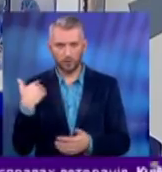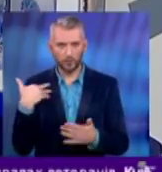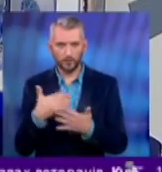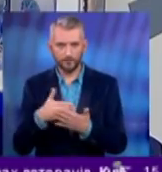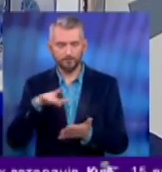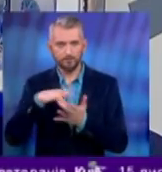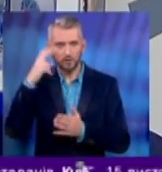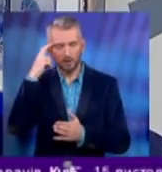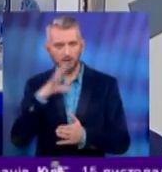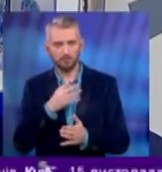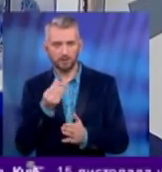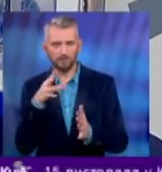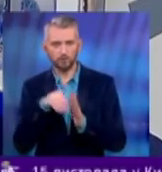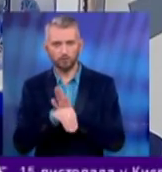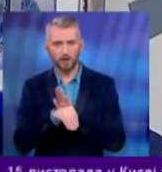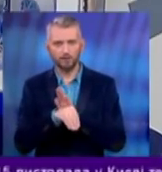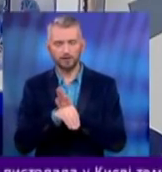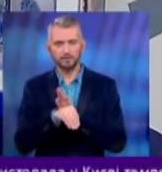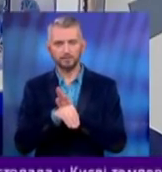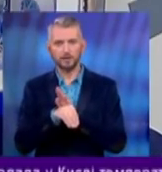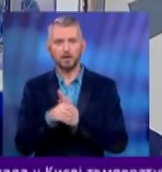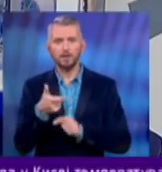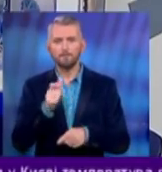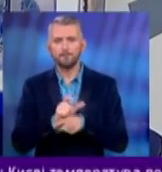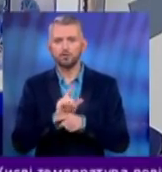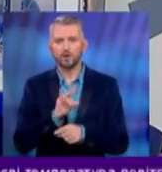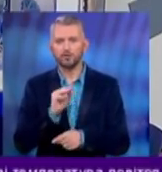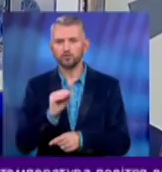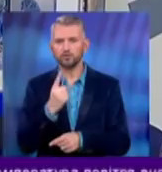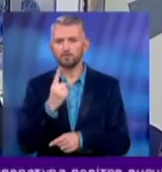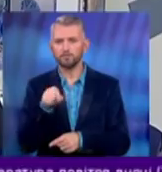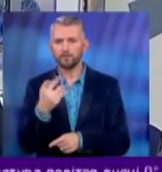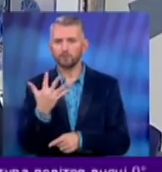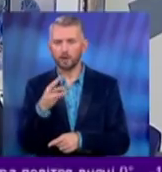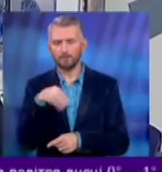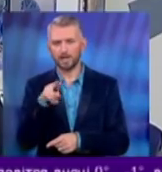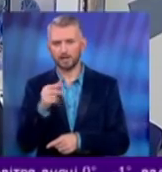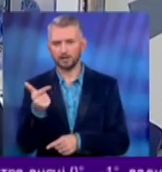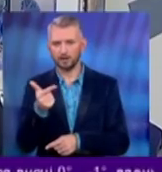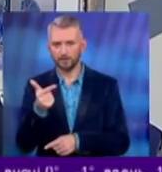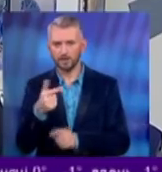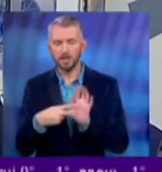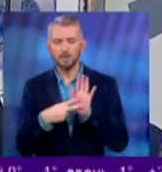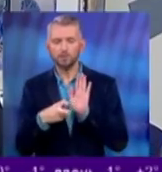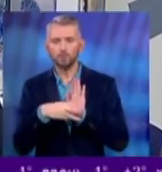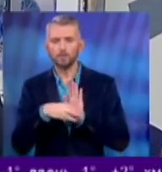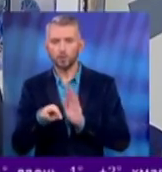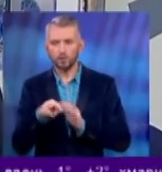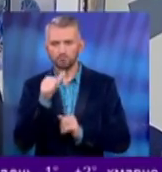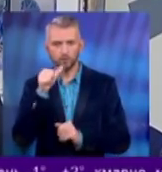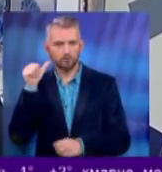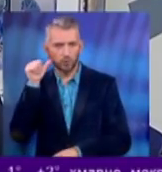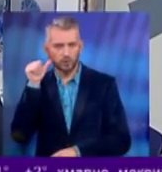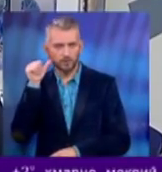Київ інвестував більше ніж 1,5 мільярда гривень. 700 мільйонів в минулому